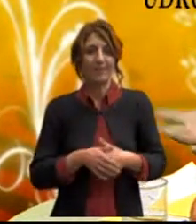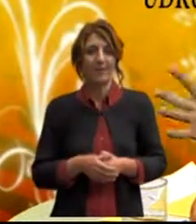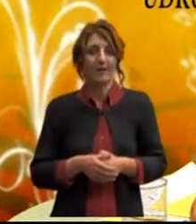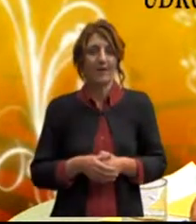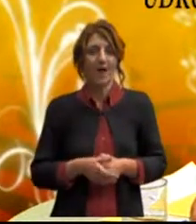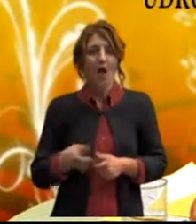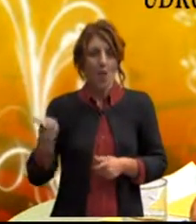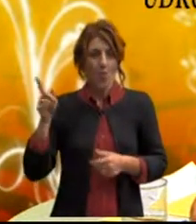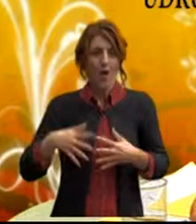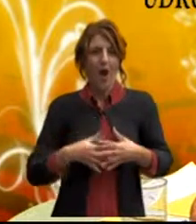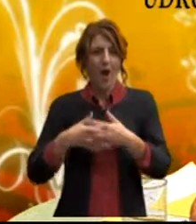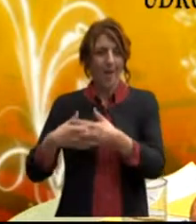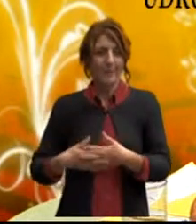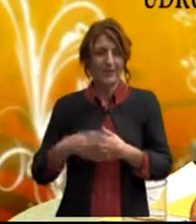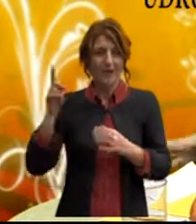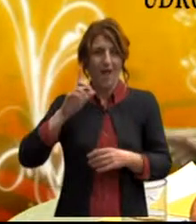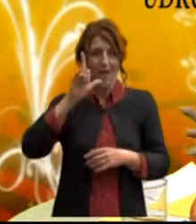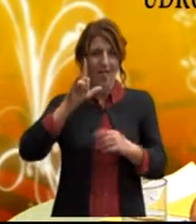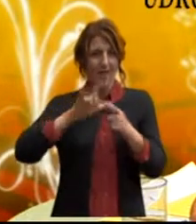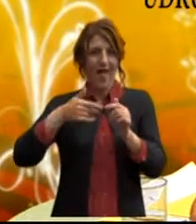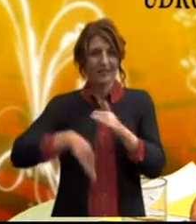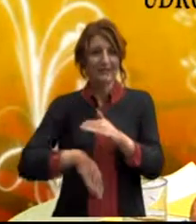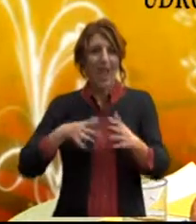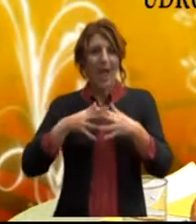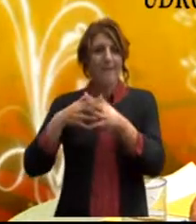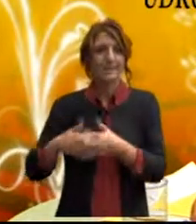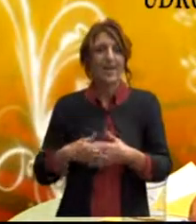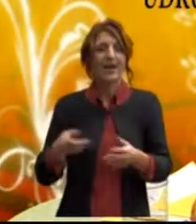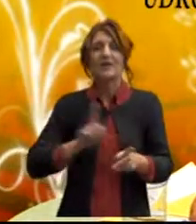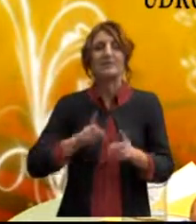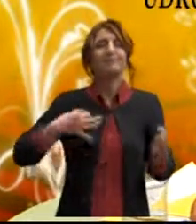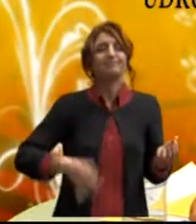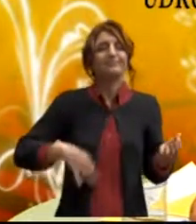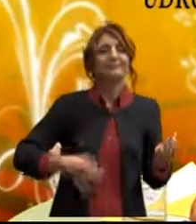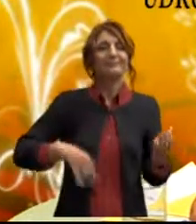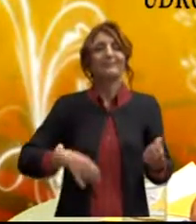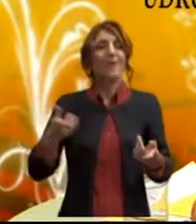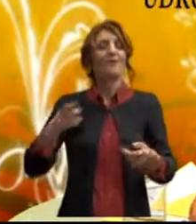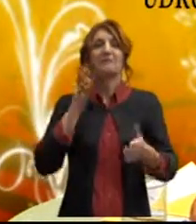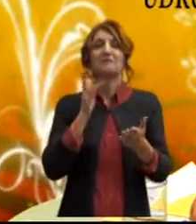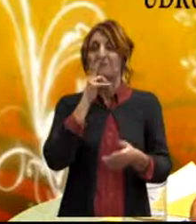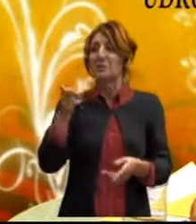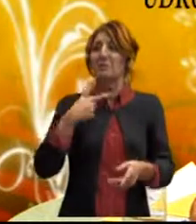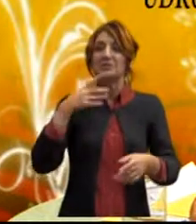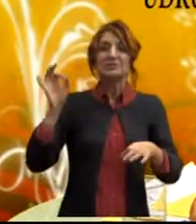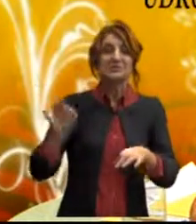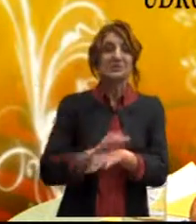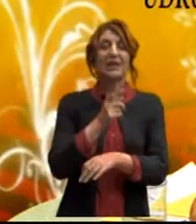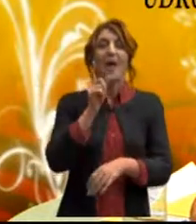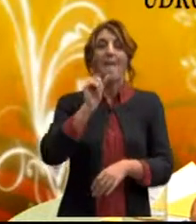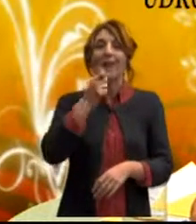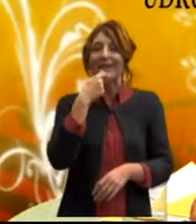vjerovati, Latinska Amerika puna sretnih, oni mali, siromašni, što samo sviraju cijele dane, hodaju, jedu malo korijenja, malo